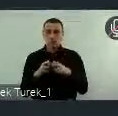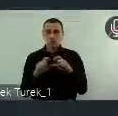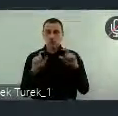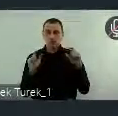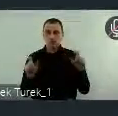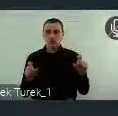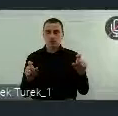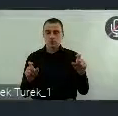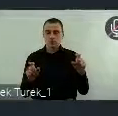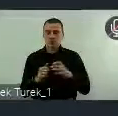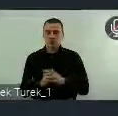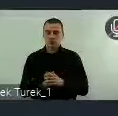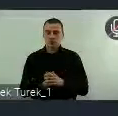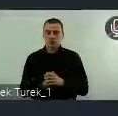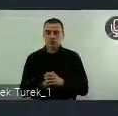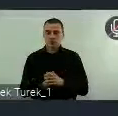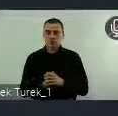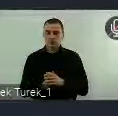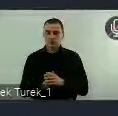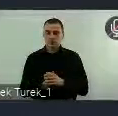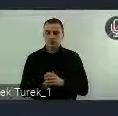wyglądało teraz włączę dźwięk